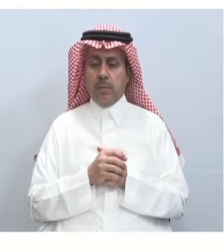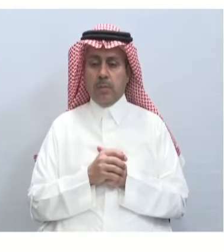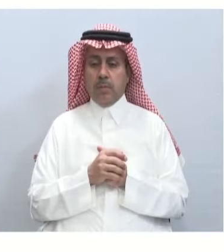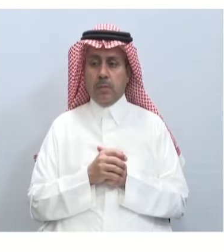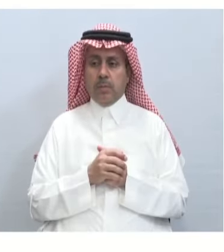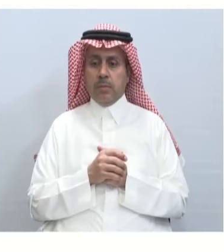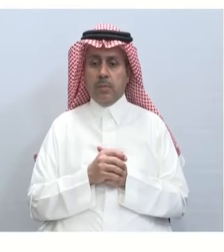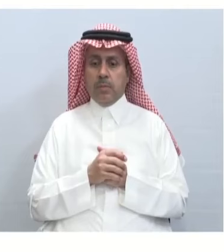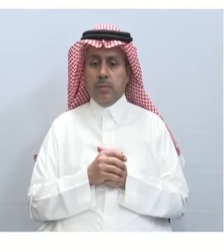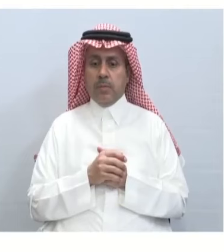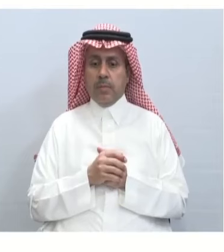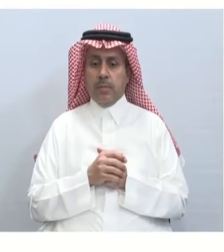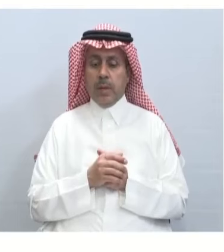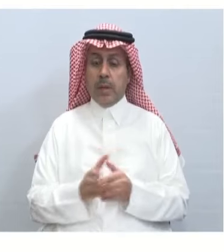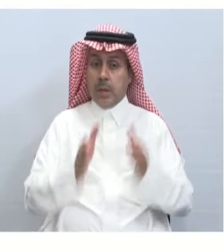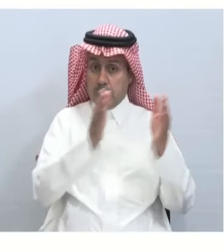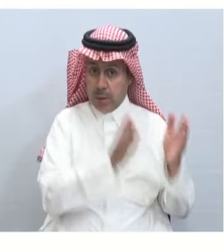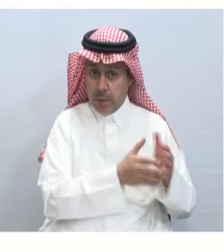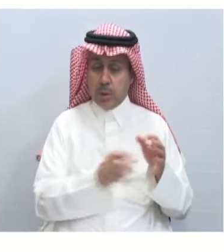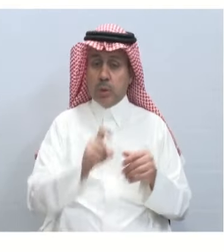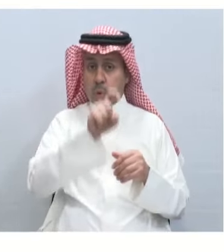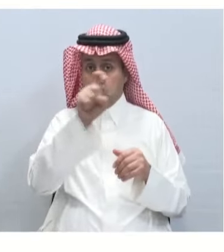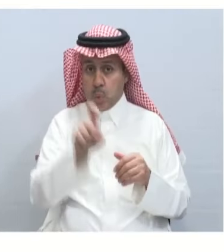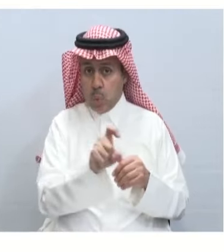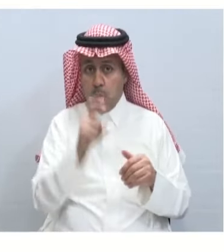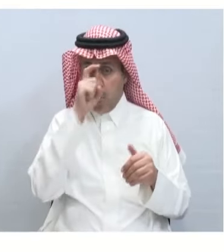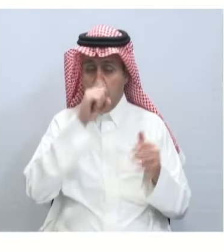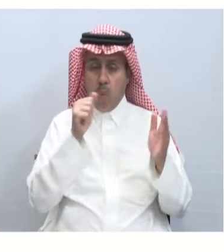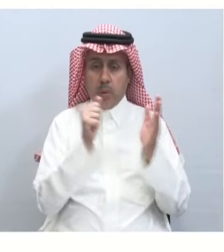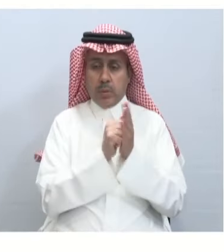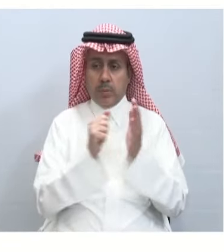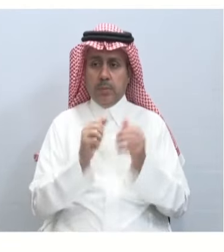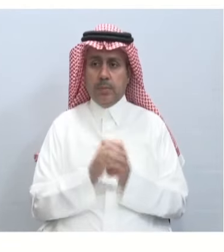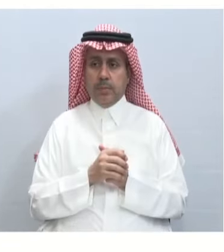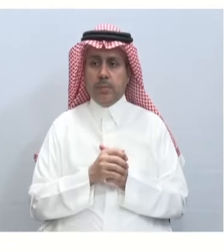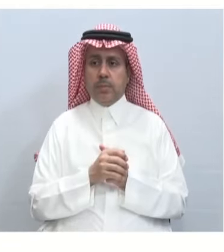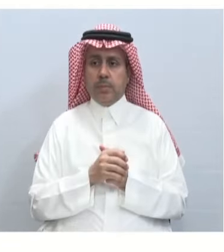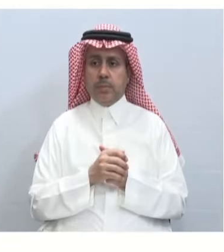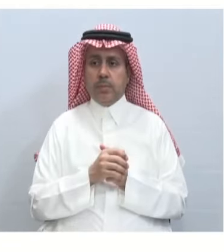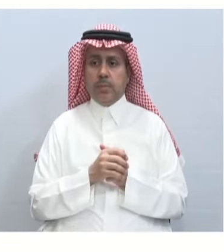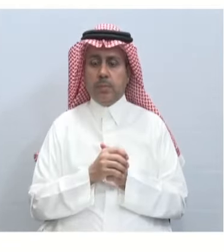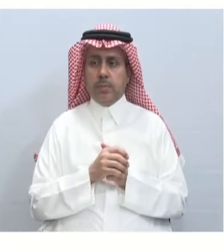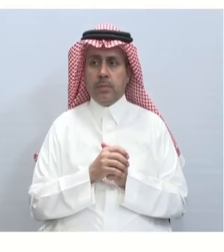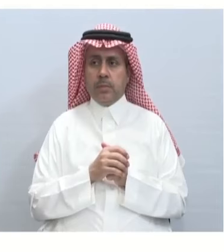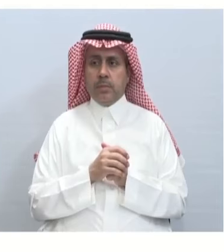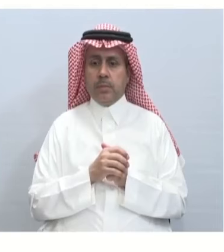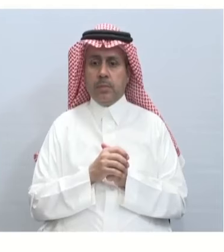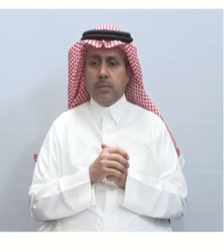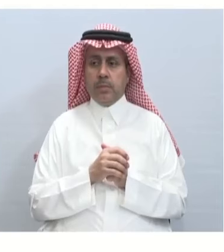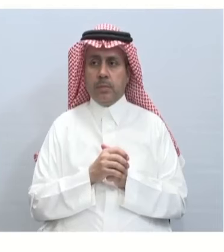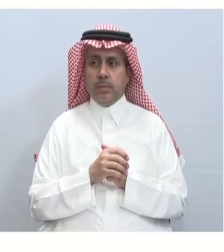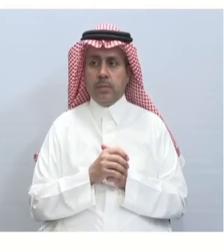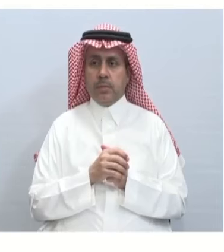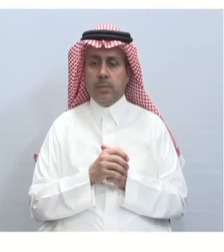اب وبناتي نصل الان للتقويم وبه نختم درسنا لهذا اليوم نصل